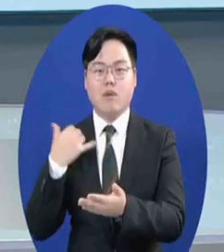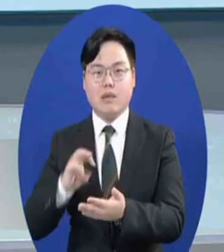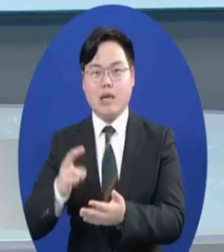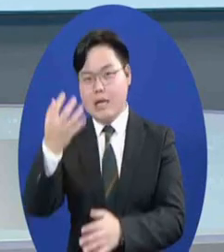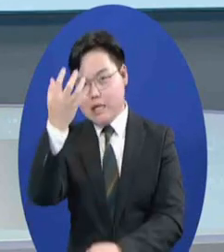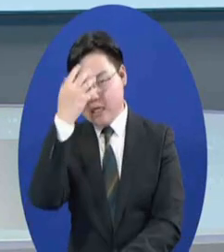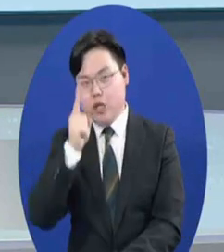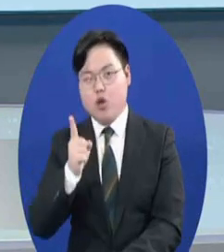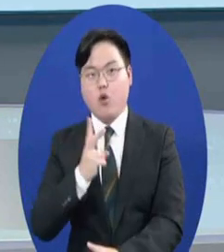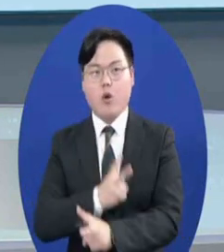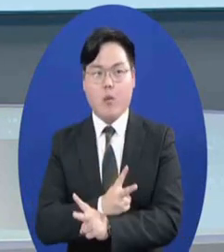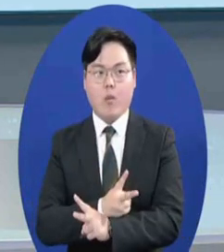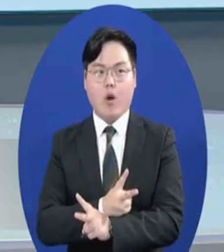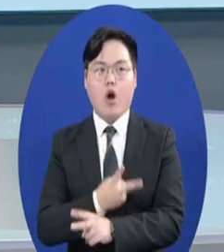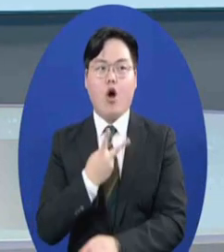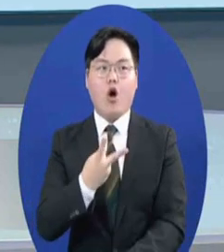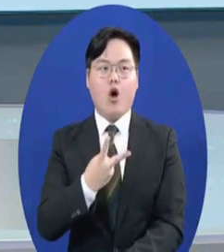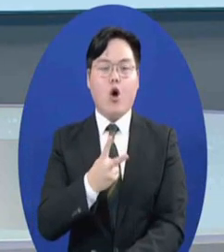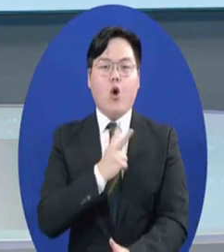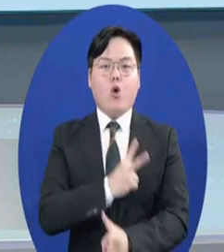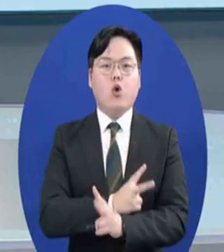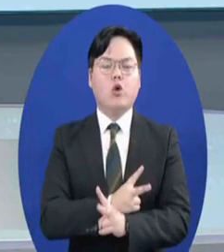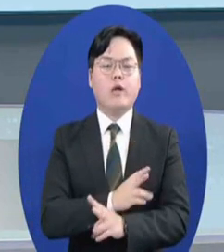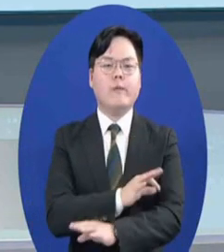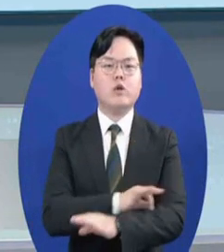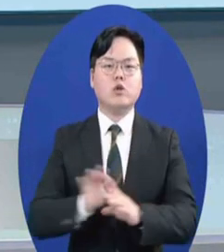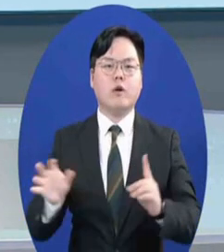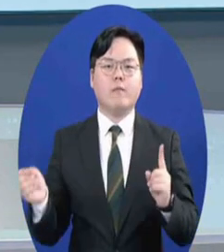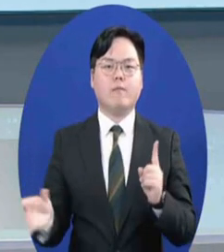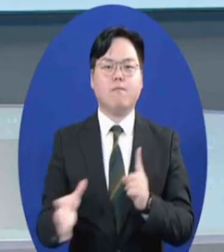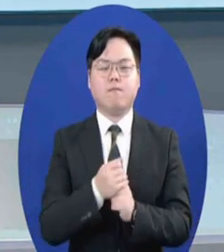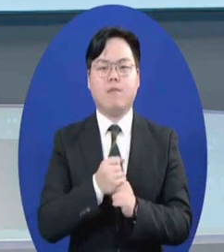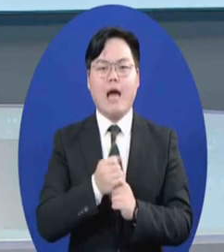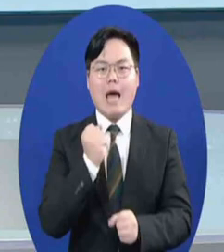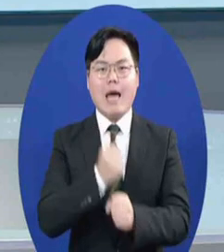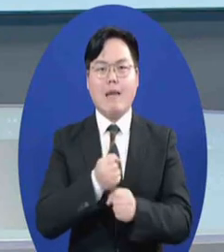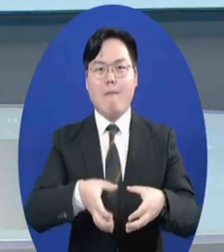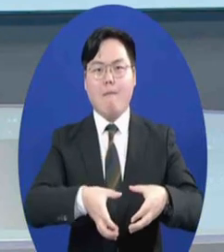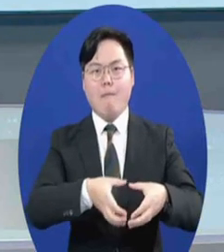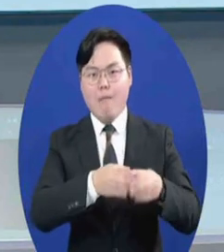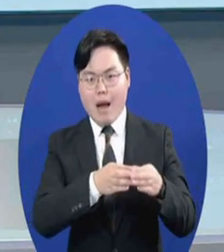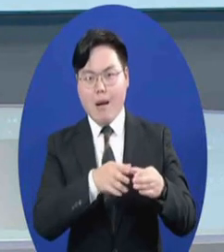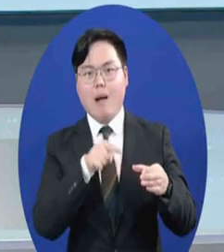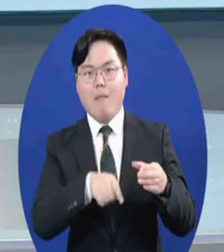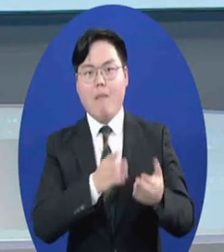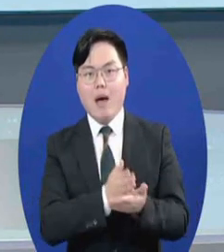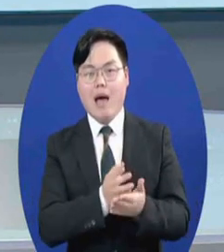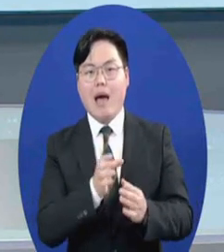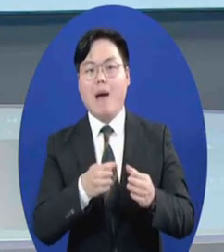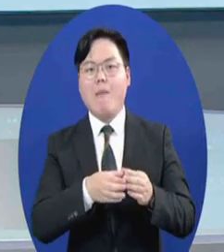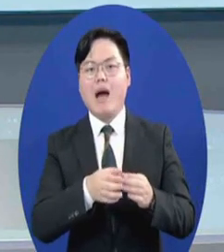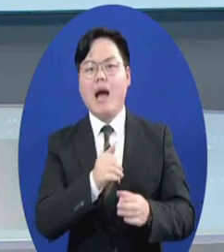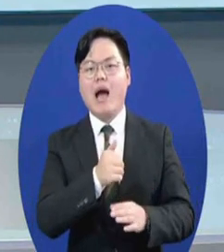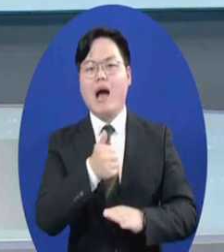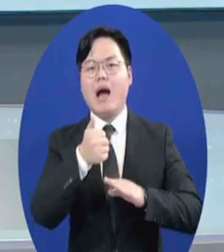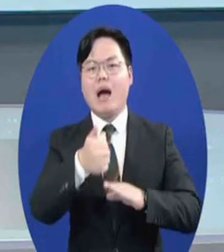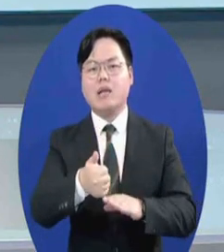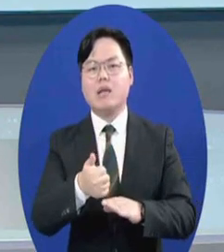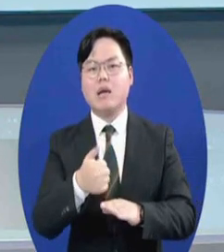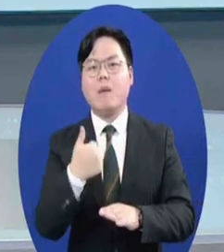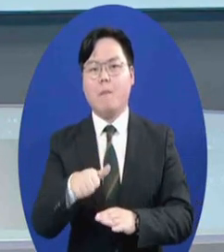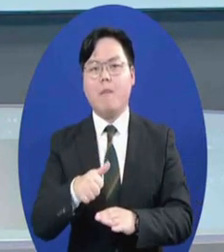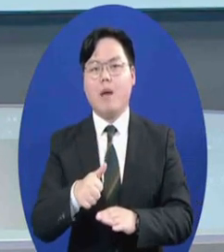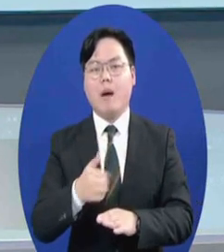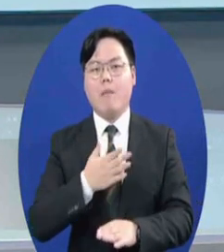нэг хуулбар байгаа. Хоёр хуулийн төслийг нэгтгэн хэлэлцэхээр болж ажлын хэсэг байгуулсан зөвшөөрлийн тухай хуулийн ажлын хэсгийн ахлагч улсын хурлын гишүүн Ган